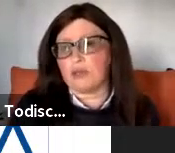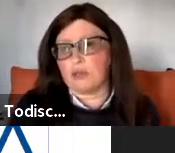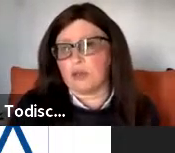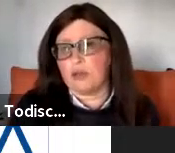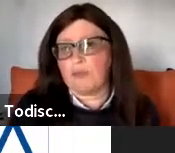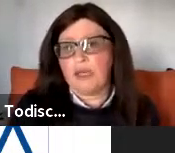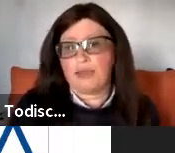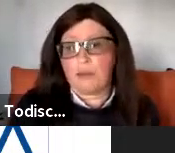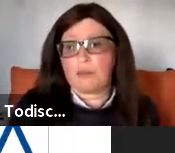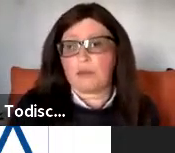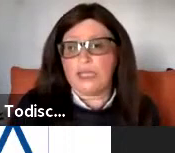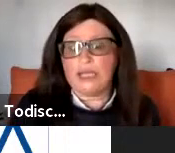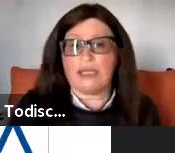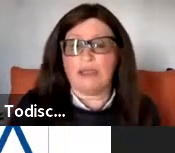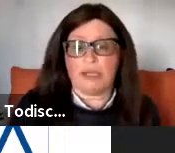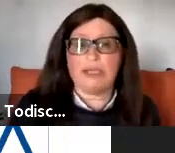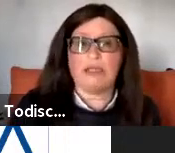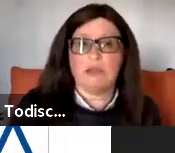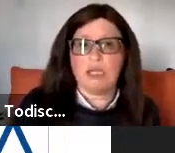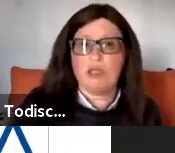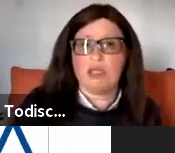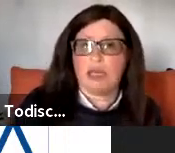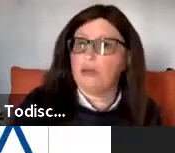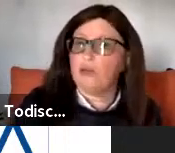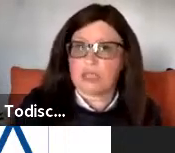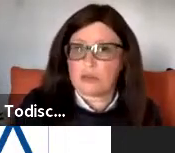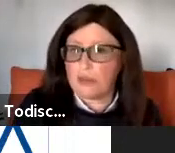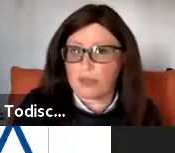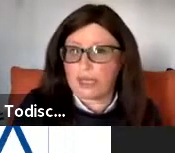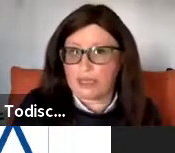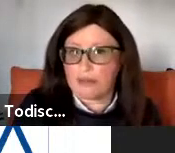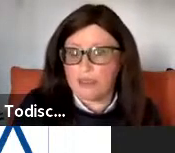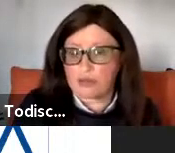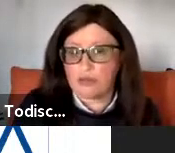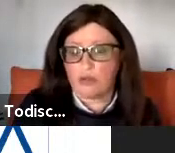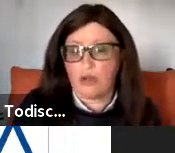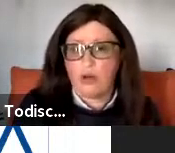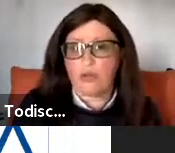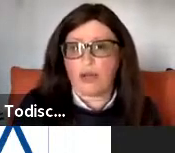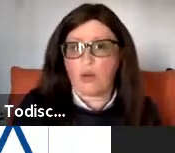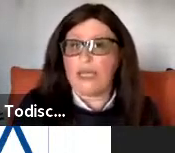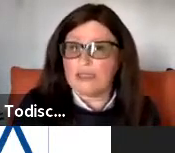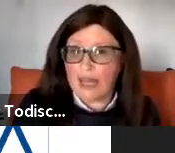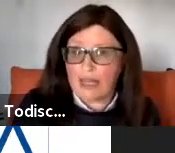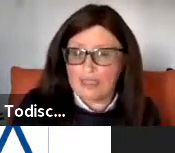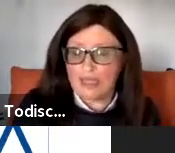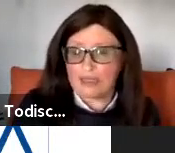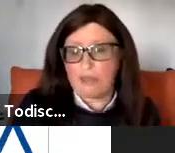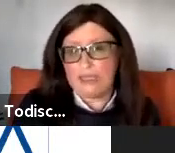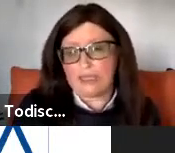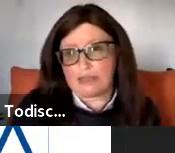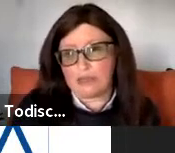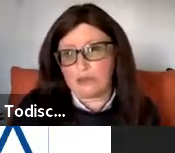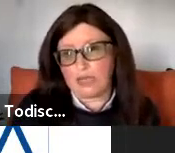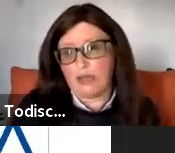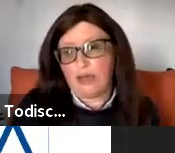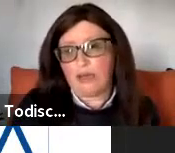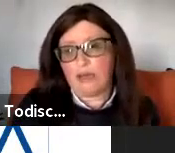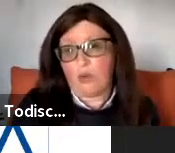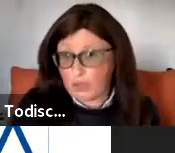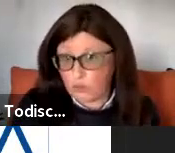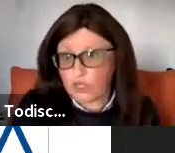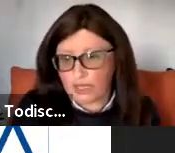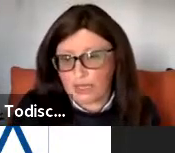percorso migratorio, dalla provenienza di paesi di origine che non sempre garantiscono una qualità della